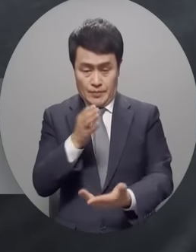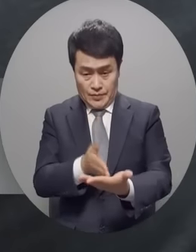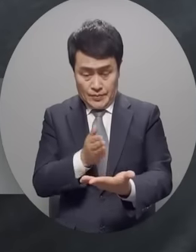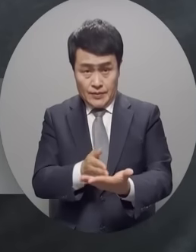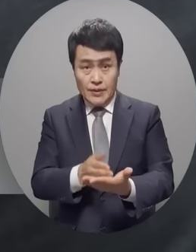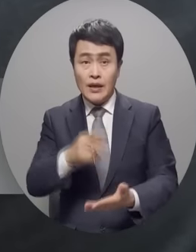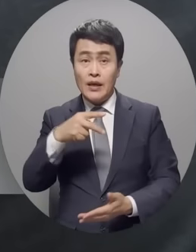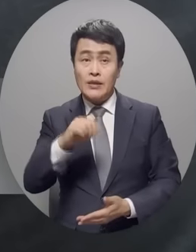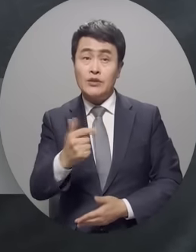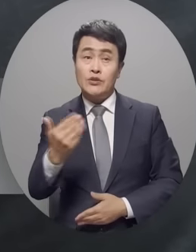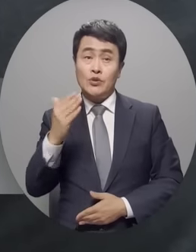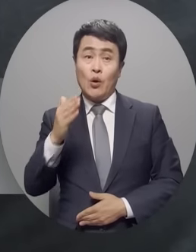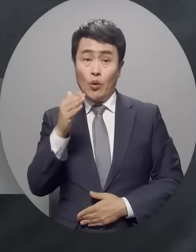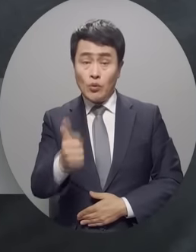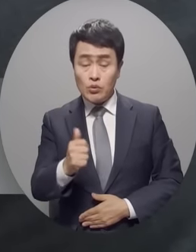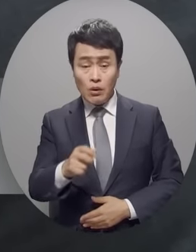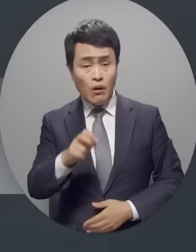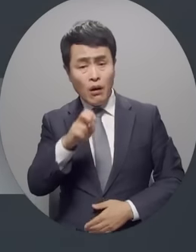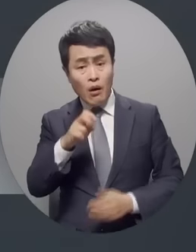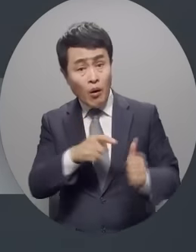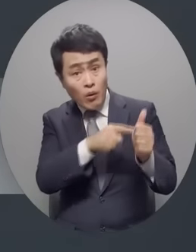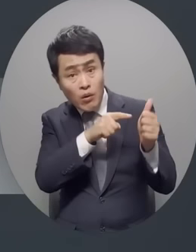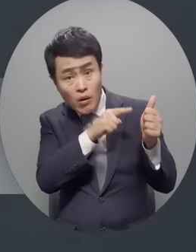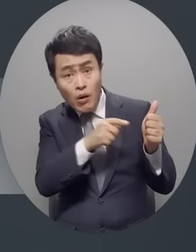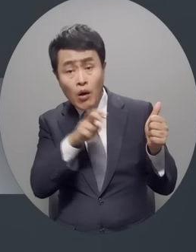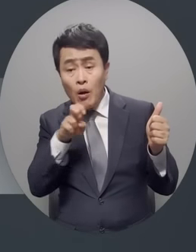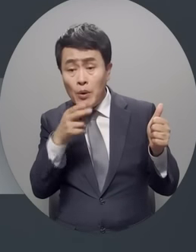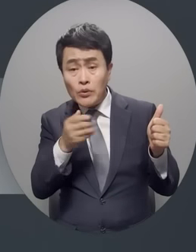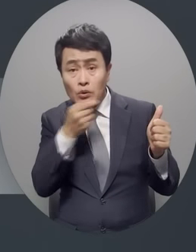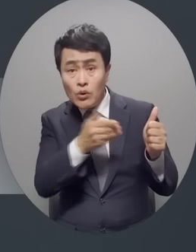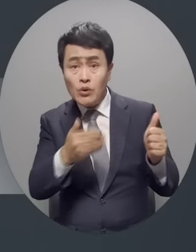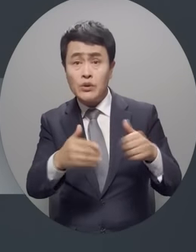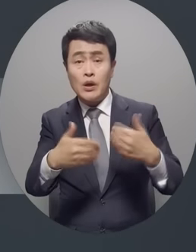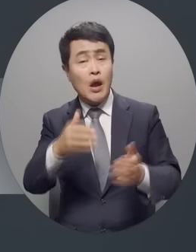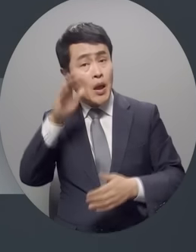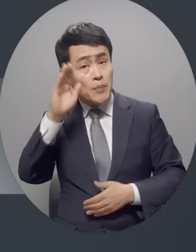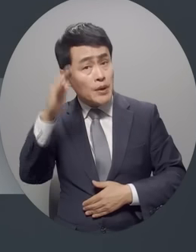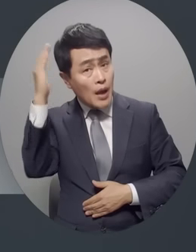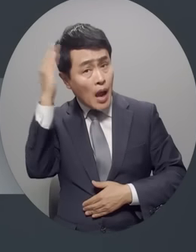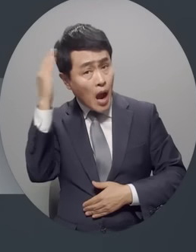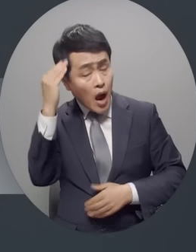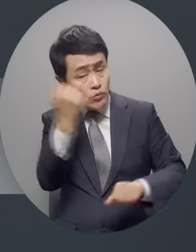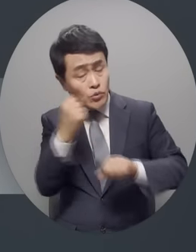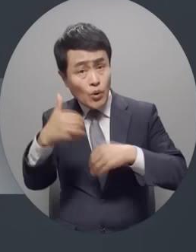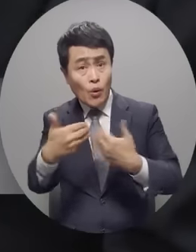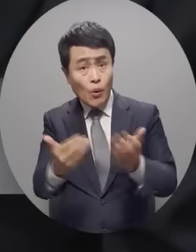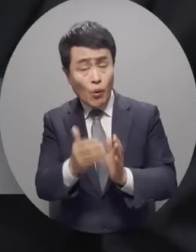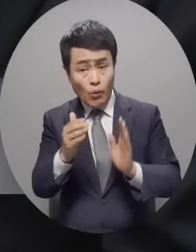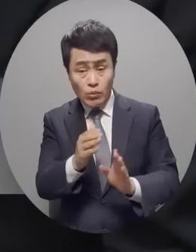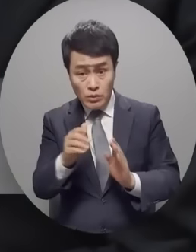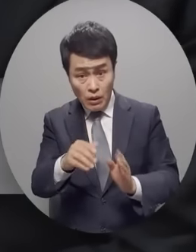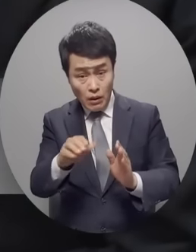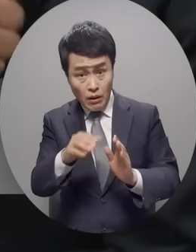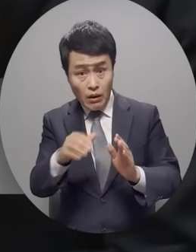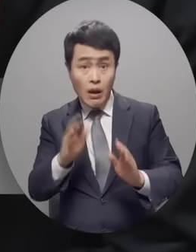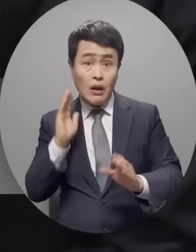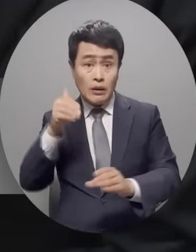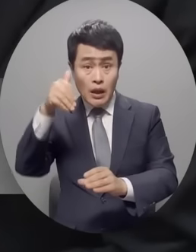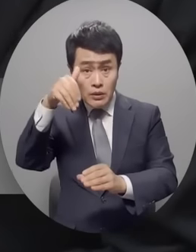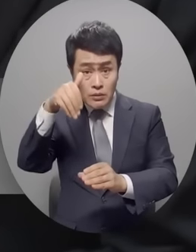신 전 교수는 명태균 씨의 옛 회사인 미래한국연구소의 이 비공개 여론조사가 대선 당일까지도 캠프 내부